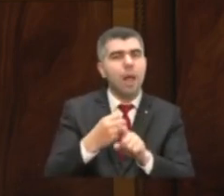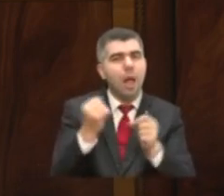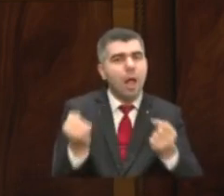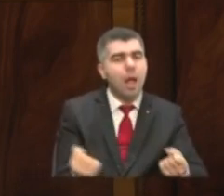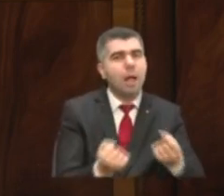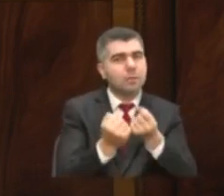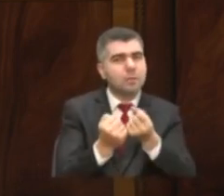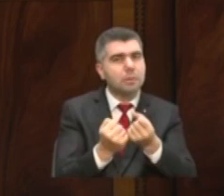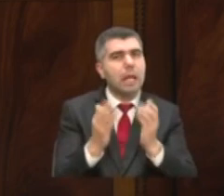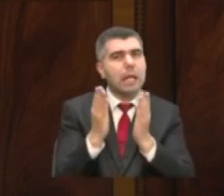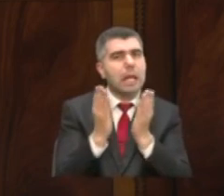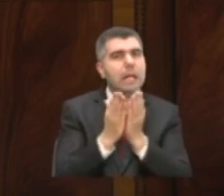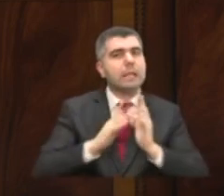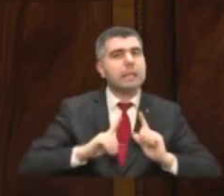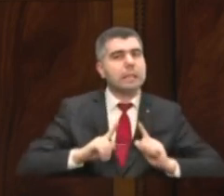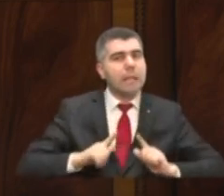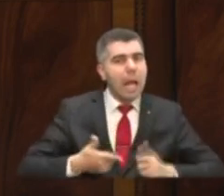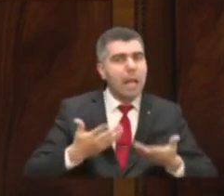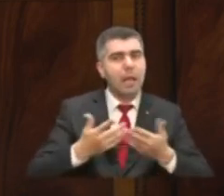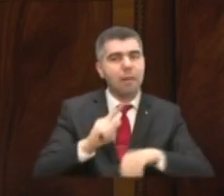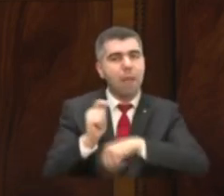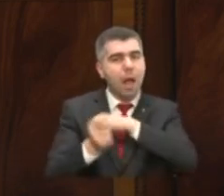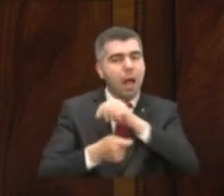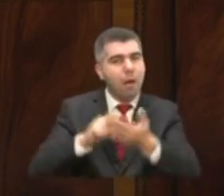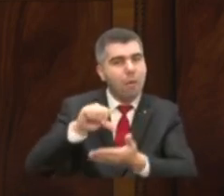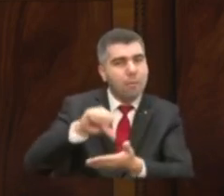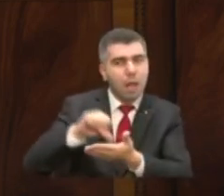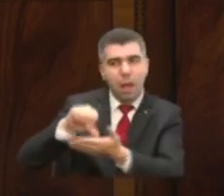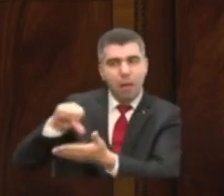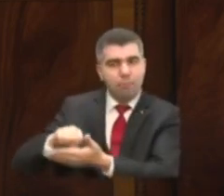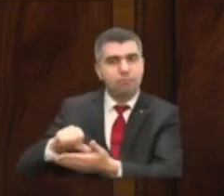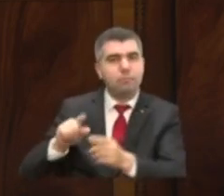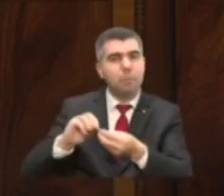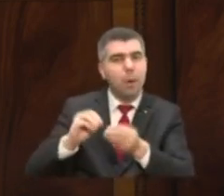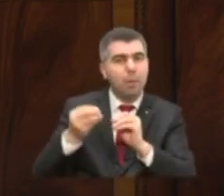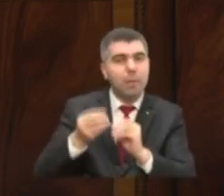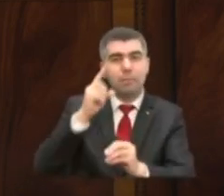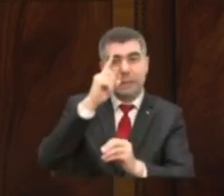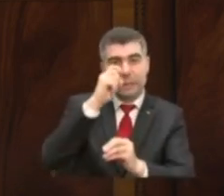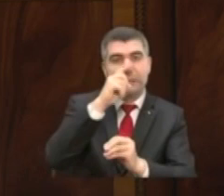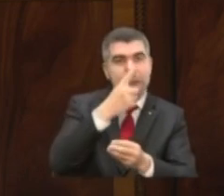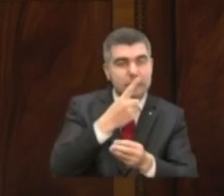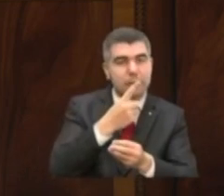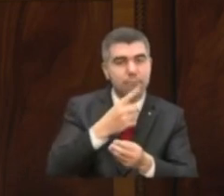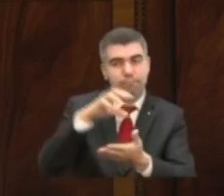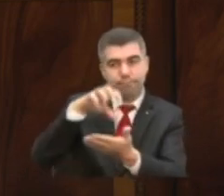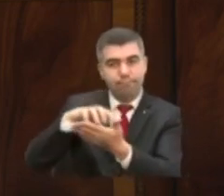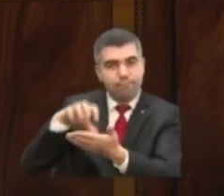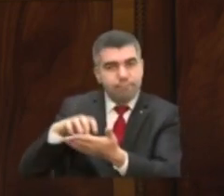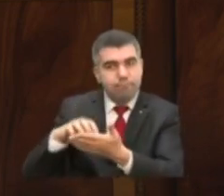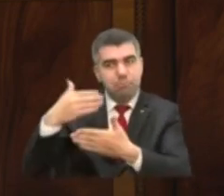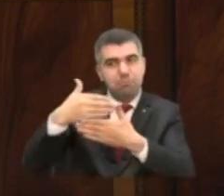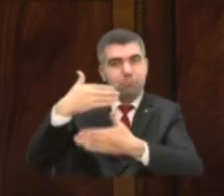المؤسسات التعليمية، خاصة في المجال القروي التي تعيش مجموعة من الإكراهات، وكذلك توفير المرافق الضرورية